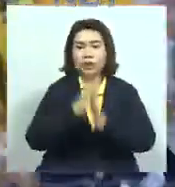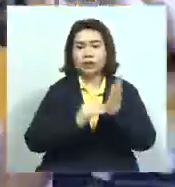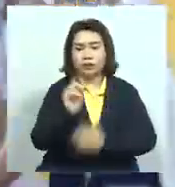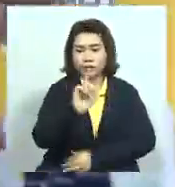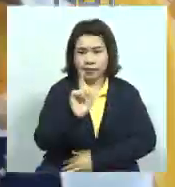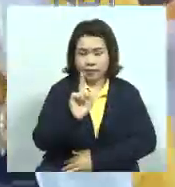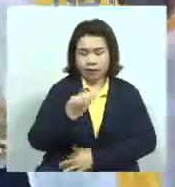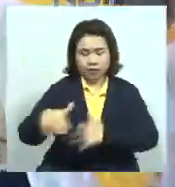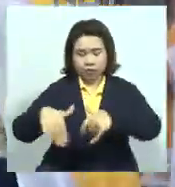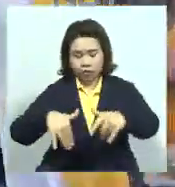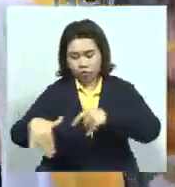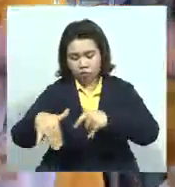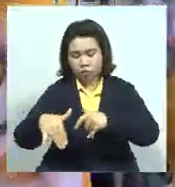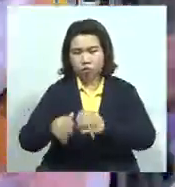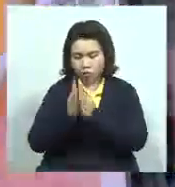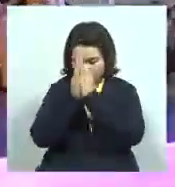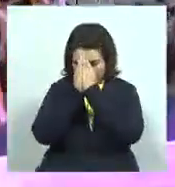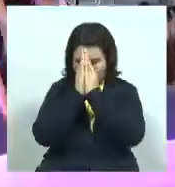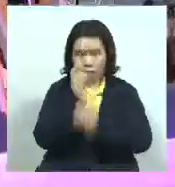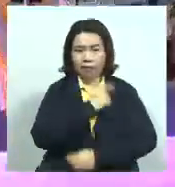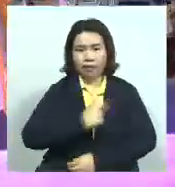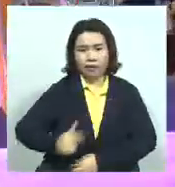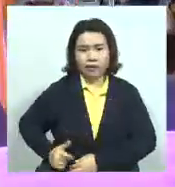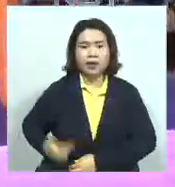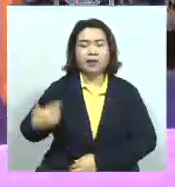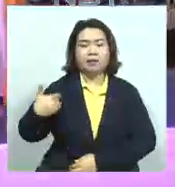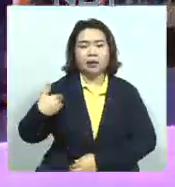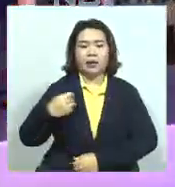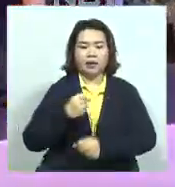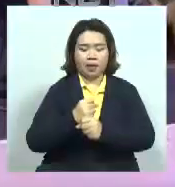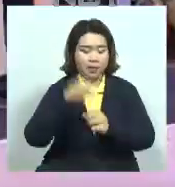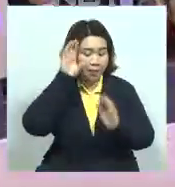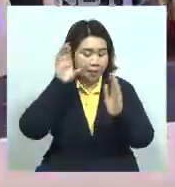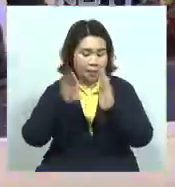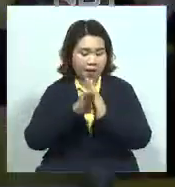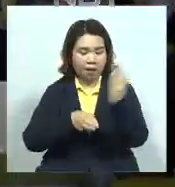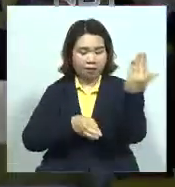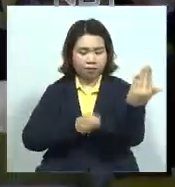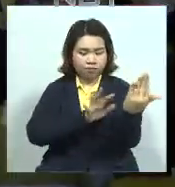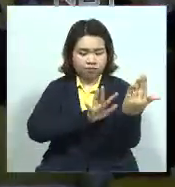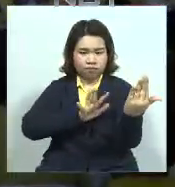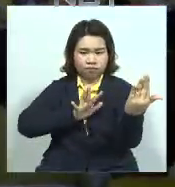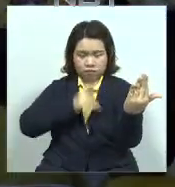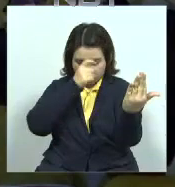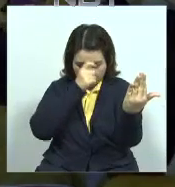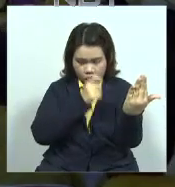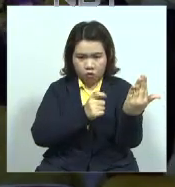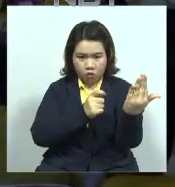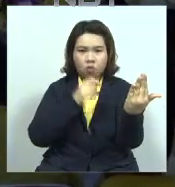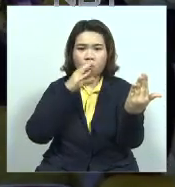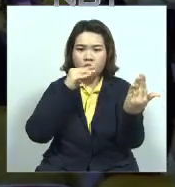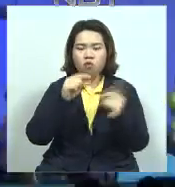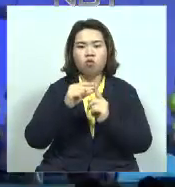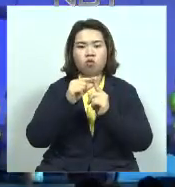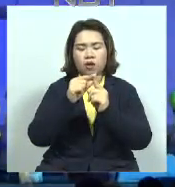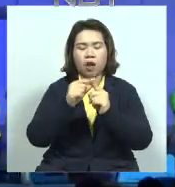ราชน้อมสดุดีก่อนประกอบพิธีถวายราชสักการะหน้าพระบรมฉายาลักษณ์กล่าวราชสดุดีเฉลิมพระเกีย